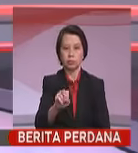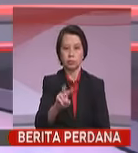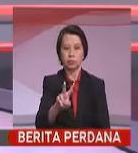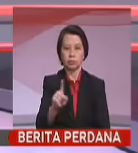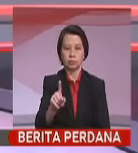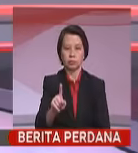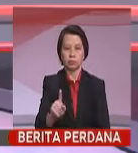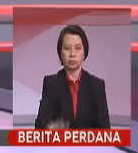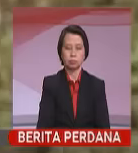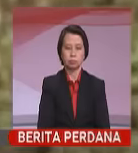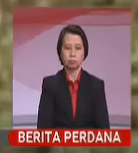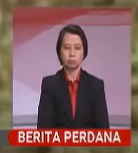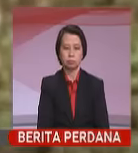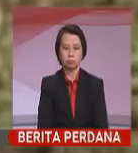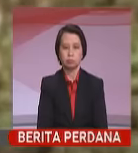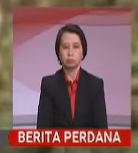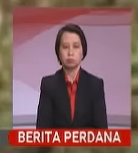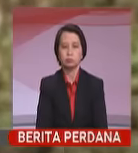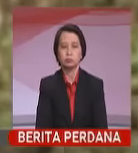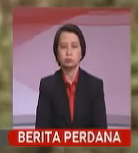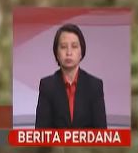2021.